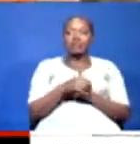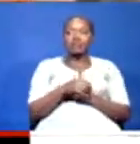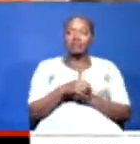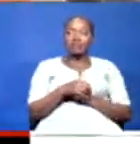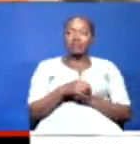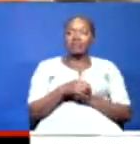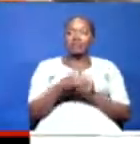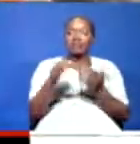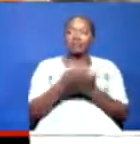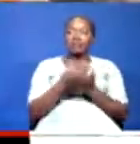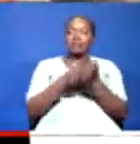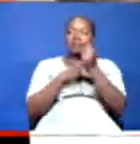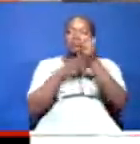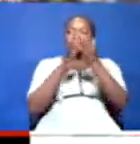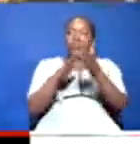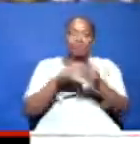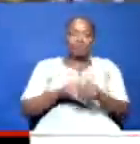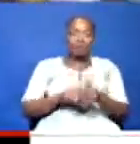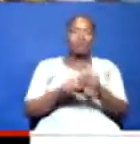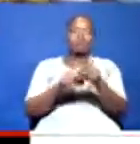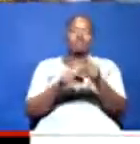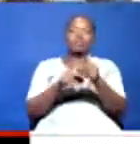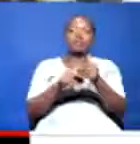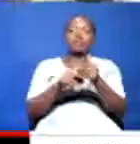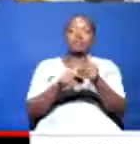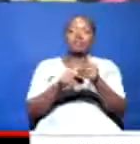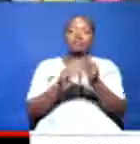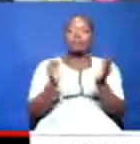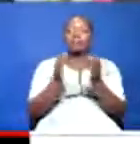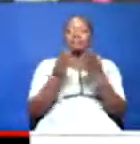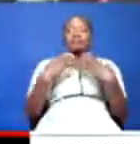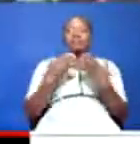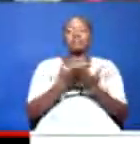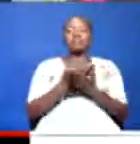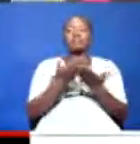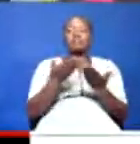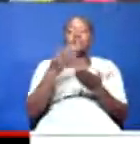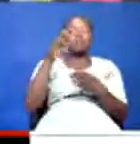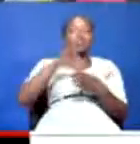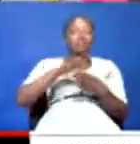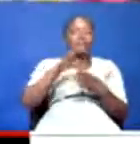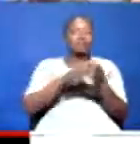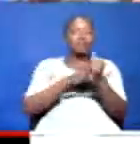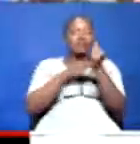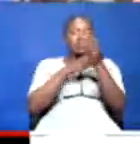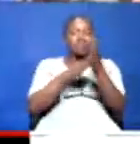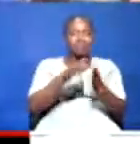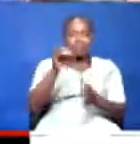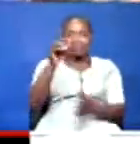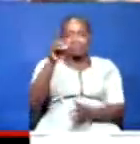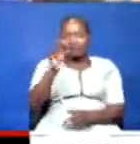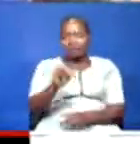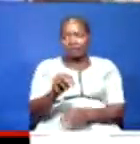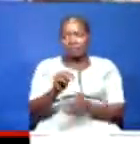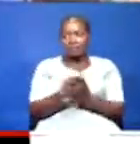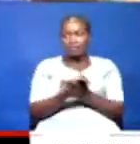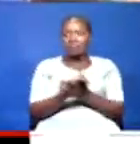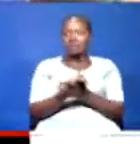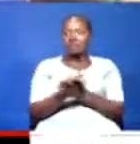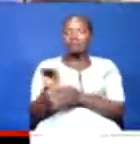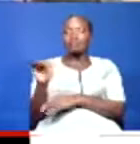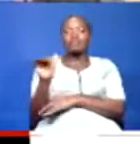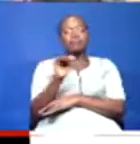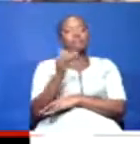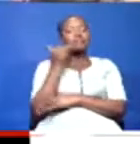Baadhi ya viongozi walioandamana na Raila waliwahimiza wakazi hao kuwachagua viongozi wa chama cha ODM. Sasa nauliza nyinyi watu wa